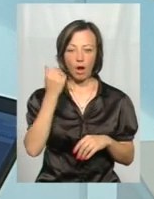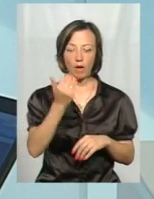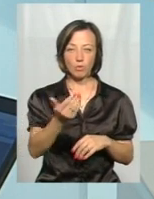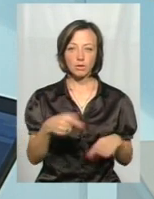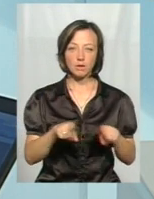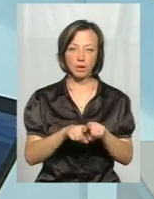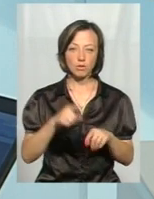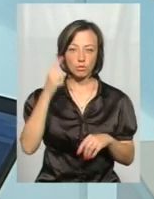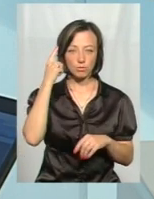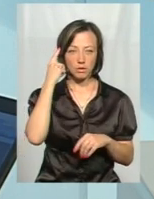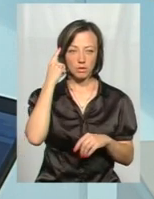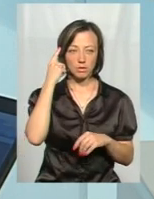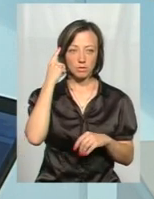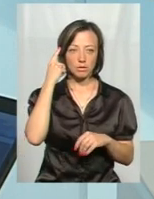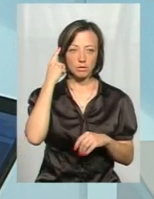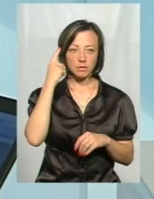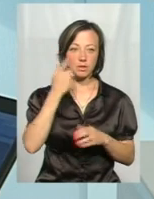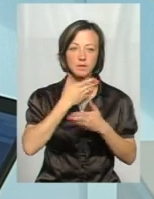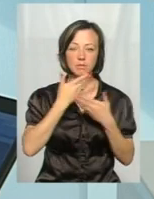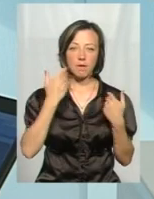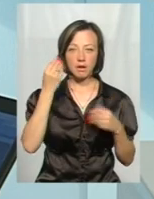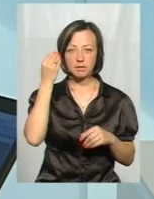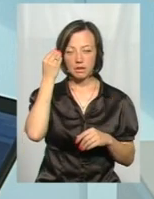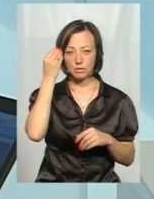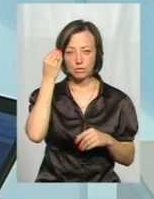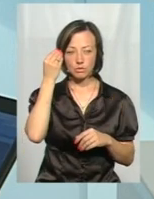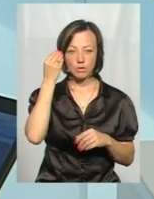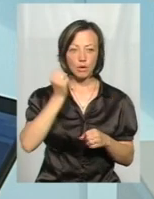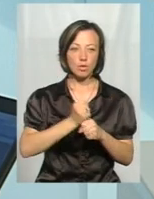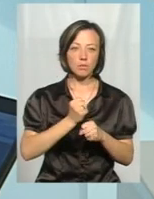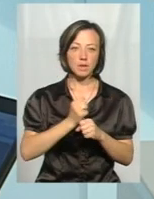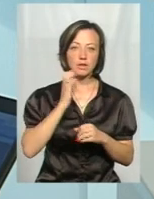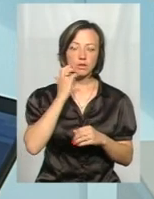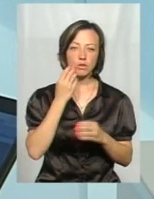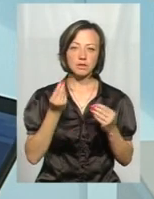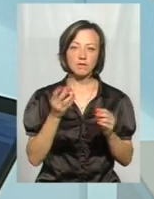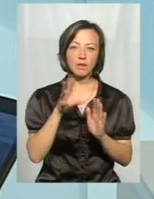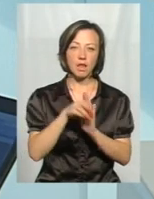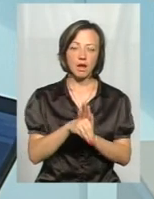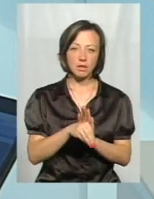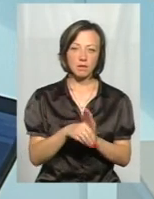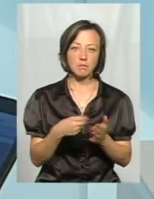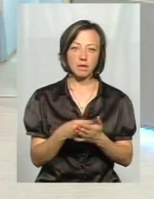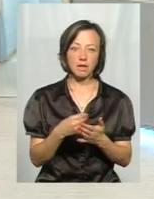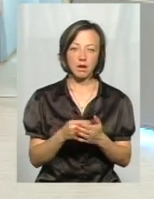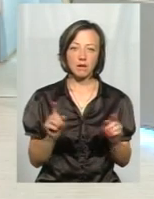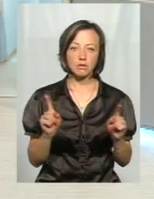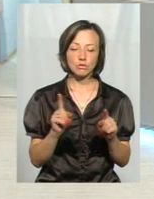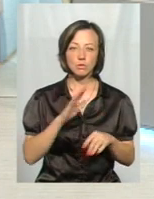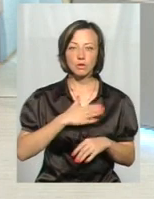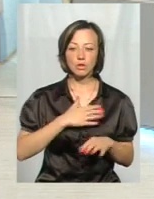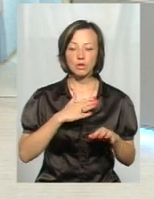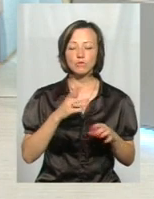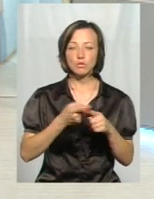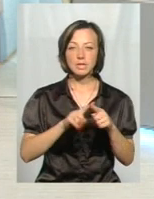так думаю, немає сенсу робити серйозні вкладення матеріальні для того, щоб пляж,